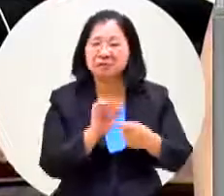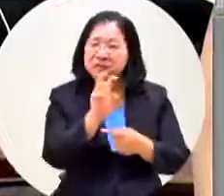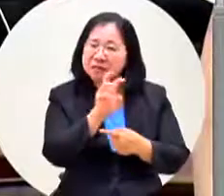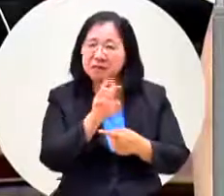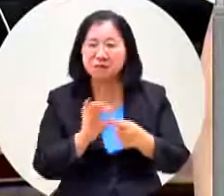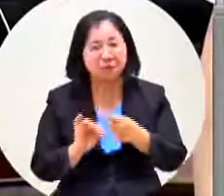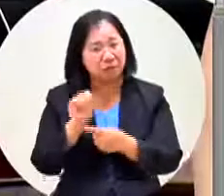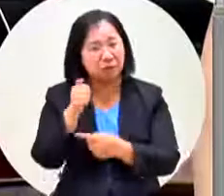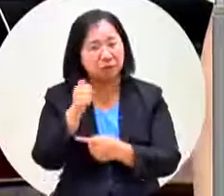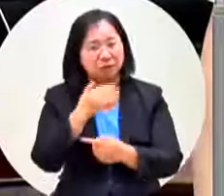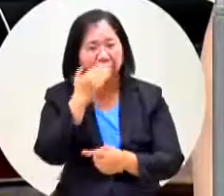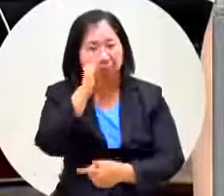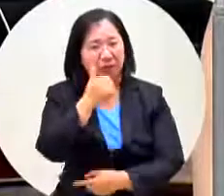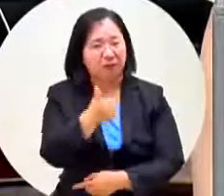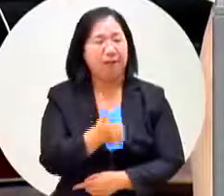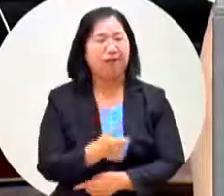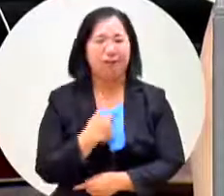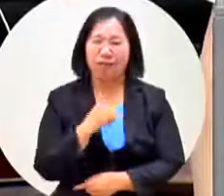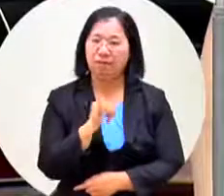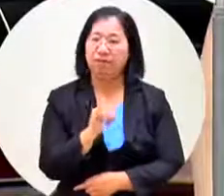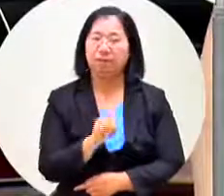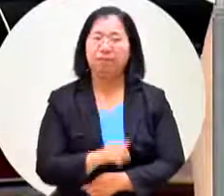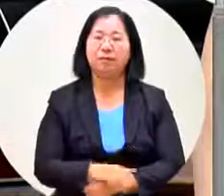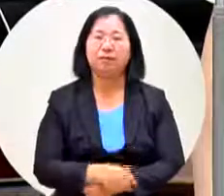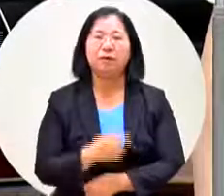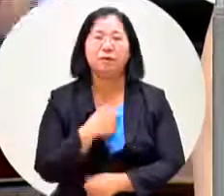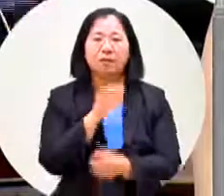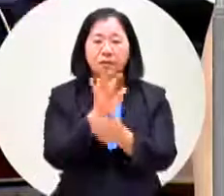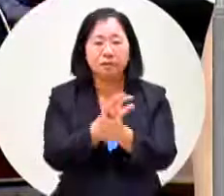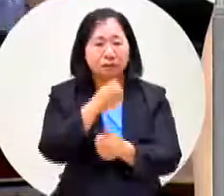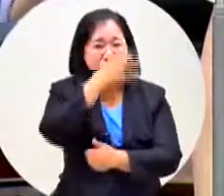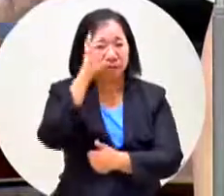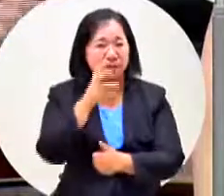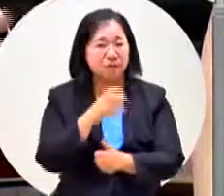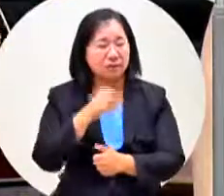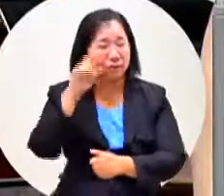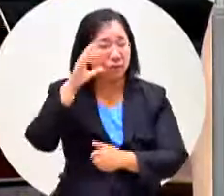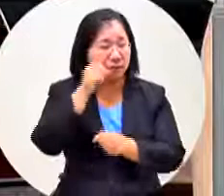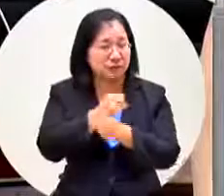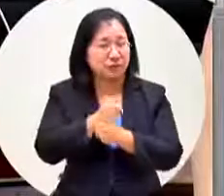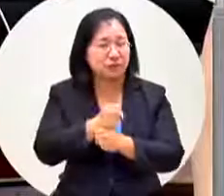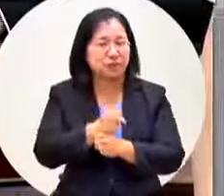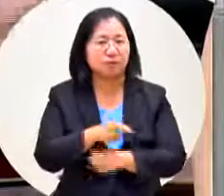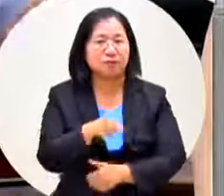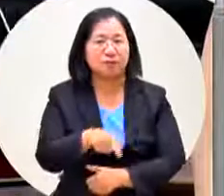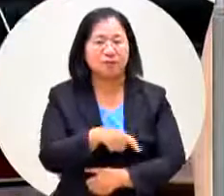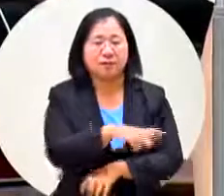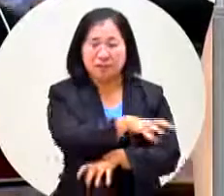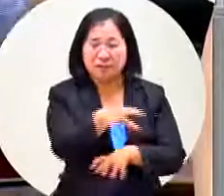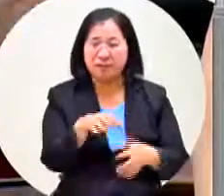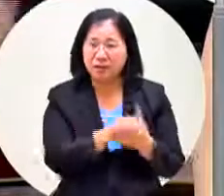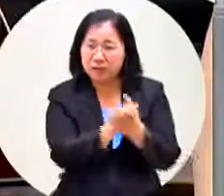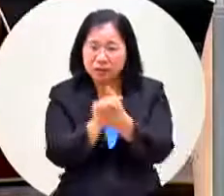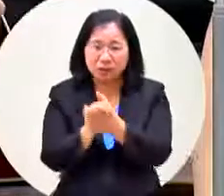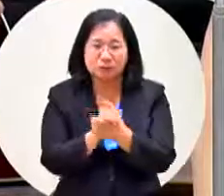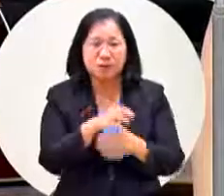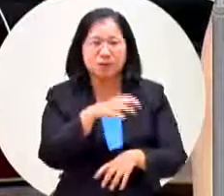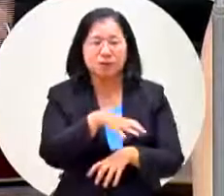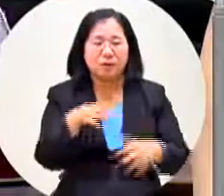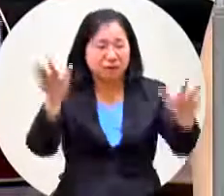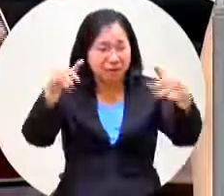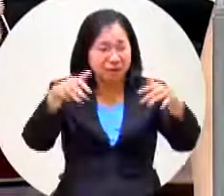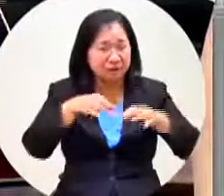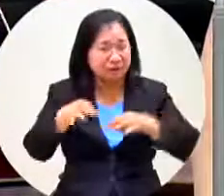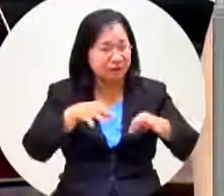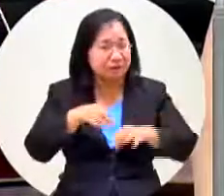得很高，可能30%成功，50%成功，那就不得了了。所以我们要帮助这些年轻朋友创业，除了